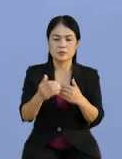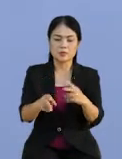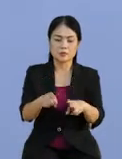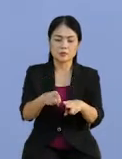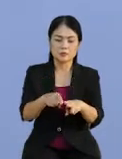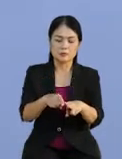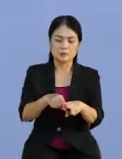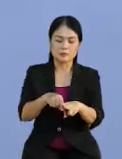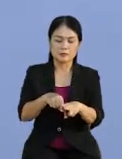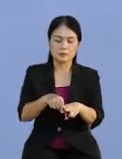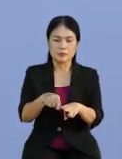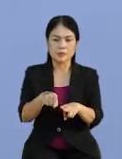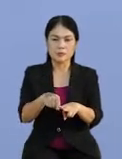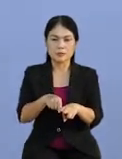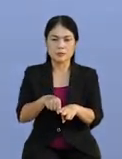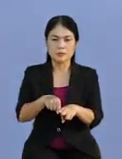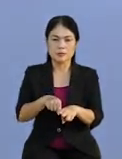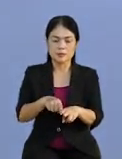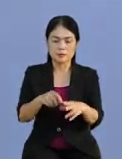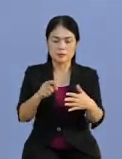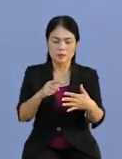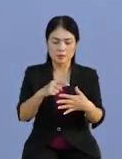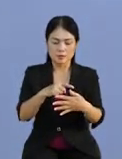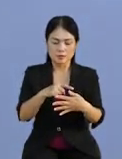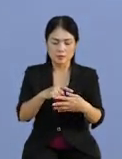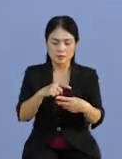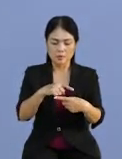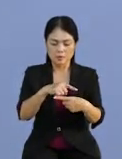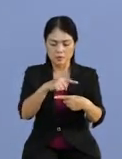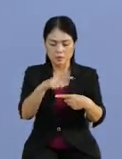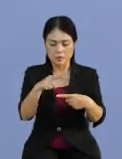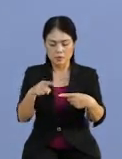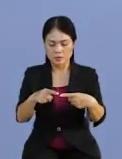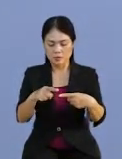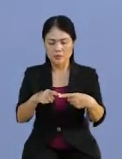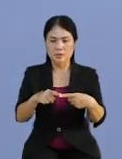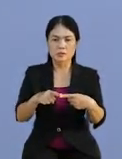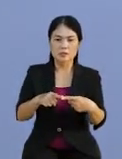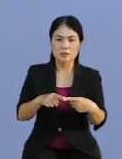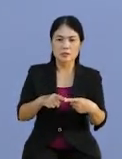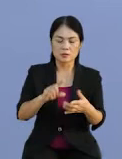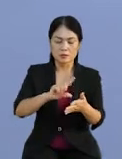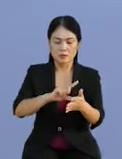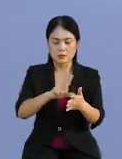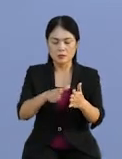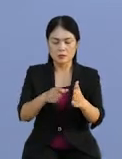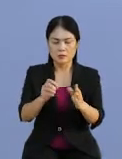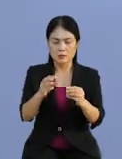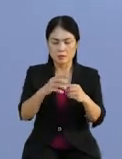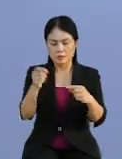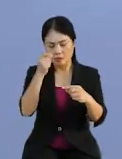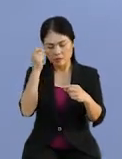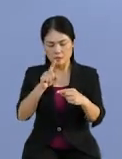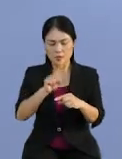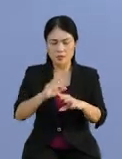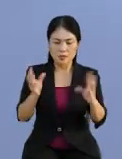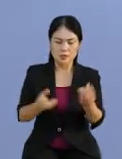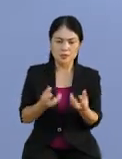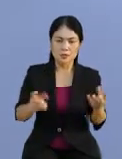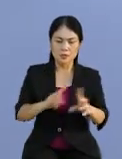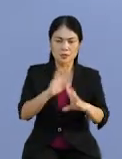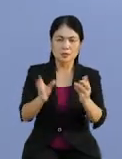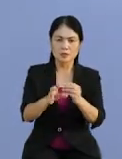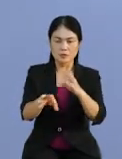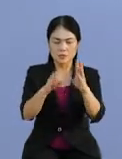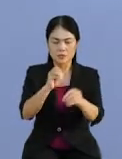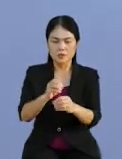toát bạn bằng toát ra phục tớ và đại chiến khmai đáy nâng xong và rẽ sắc xa mùi chồng nôn tiết làm